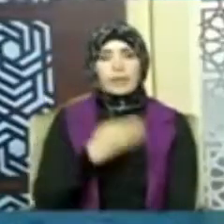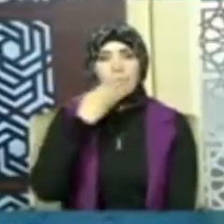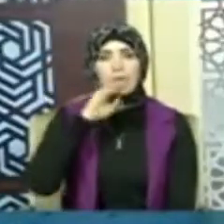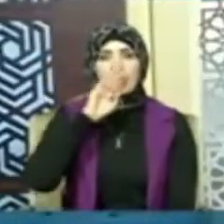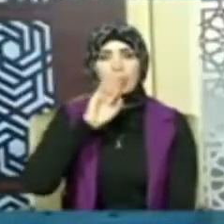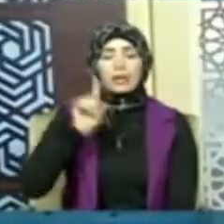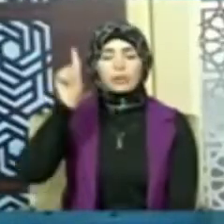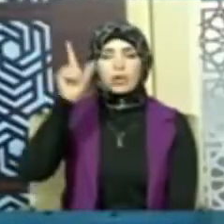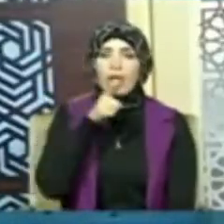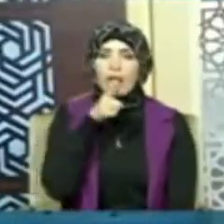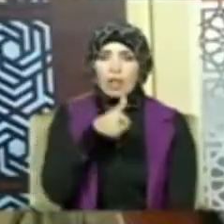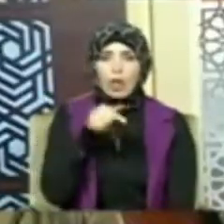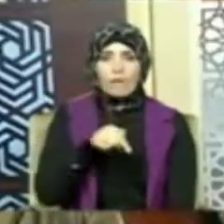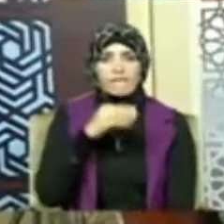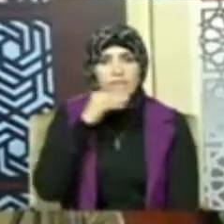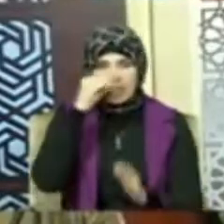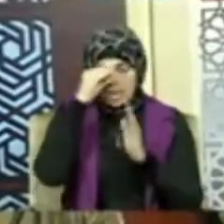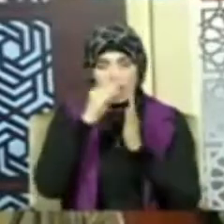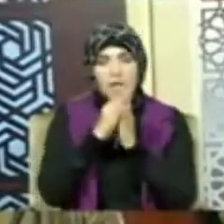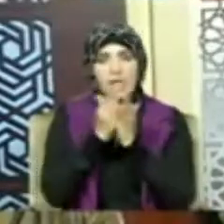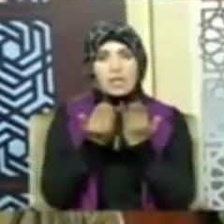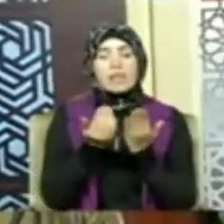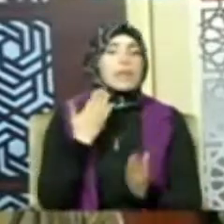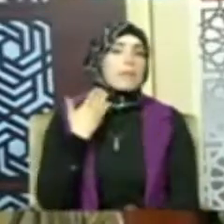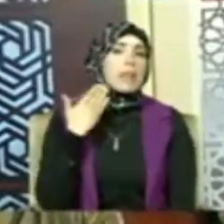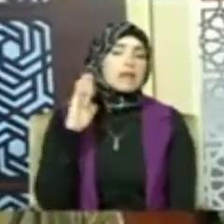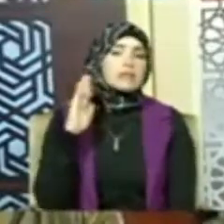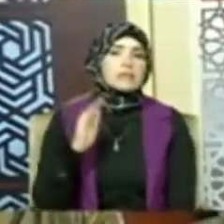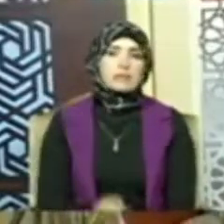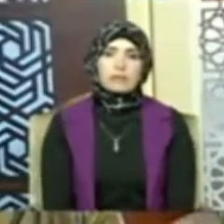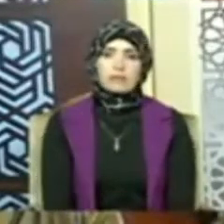الحمد لله القائل في كتابه العزيز: